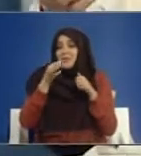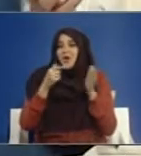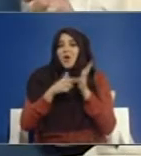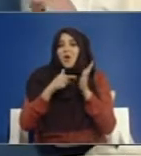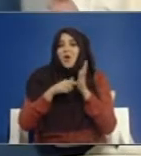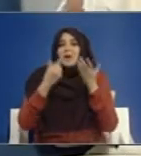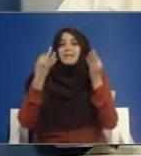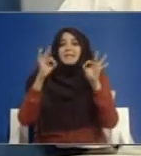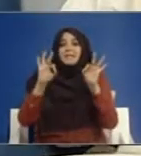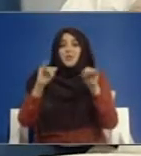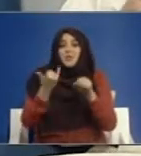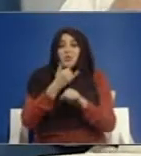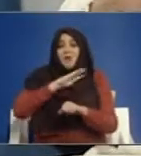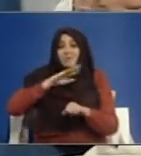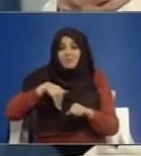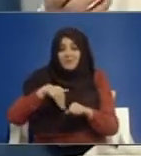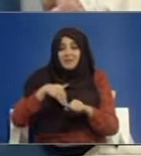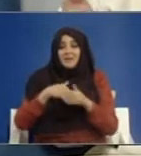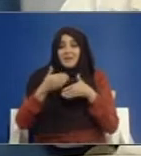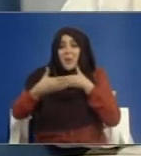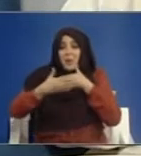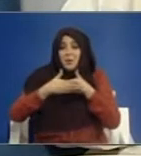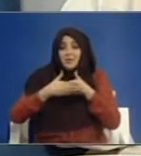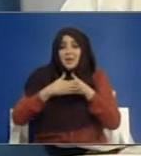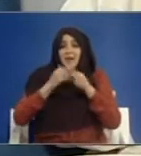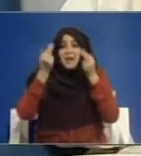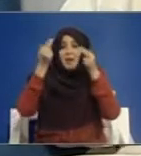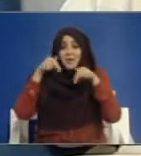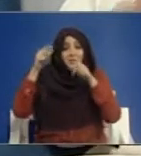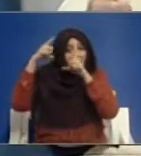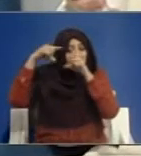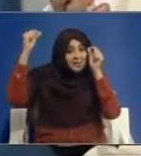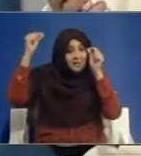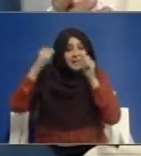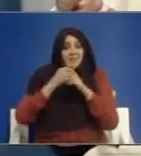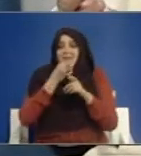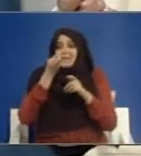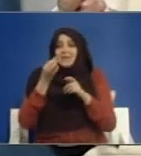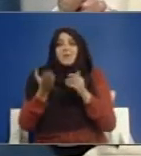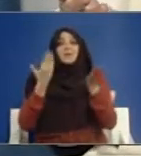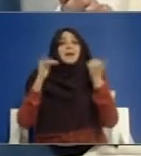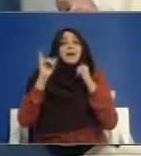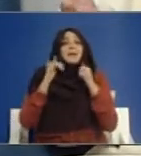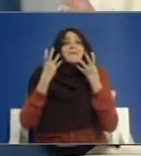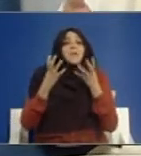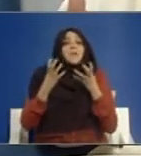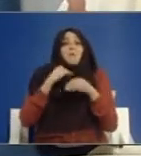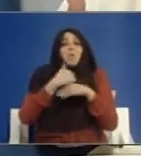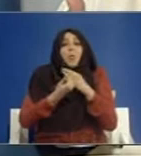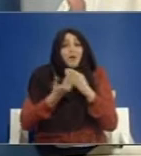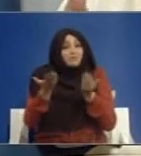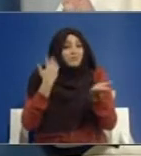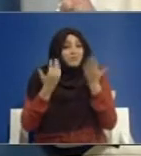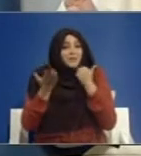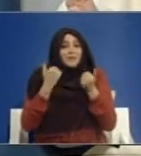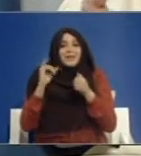العشر الأواخر من رمضان، وعندما تقدم ليلة القدر إلى آخره، قال ينادي منادي: يا باغي الخير أقبل،